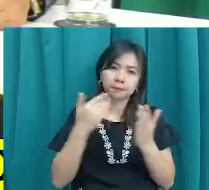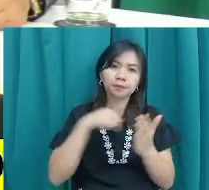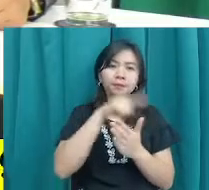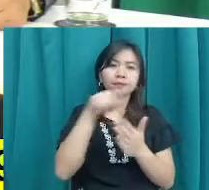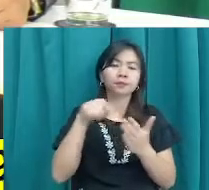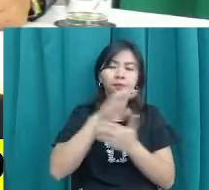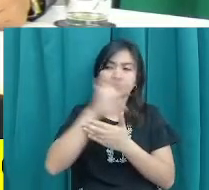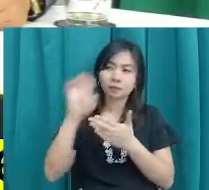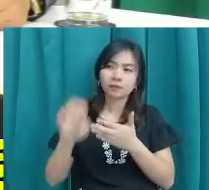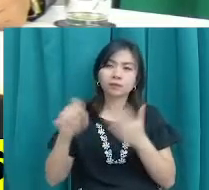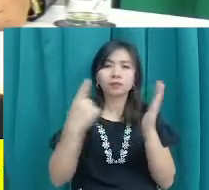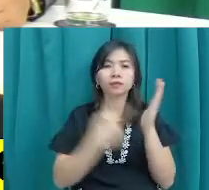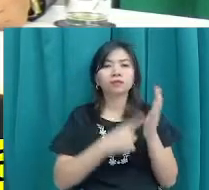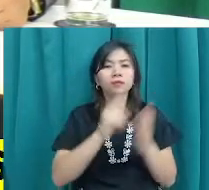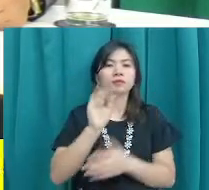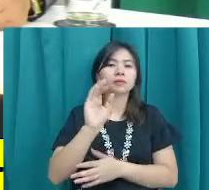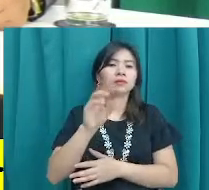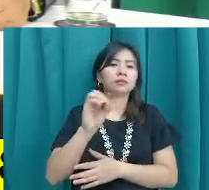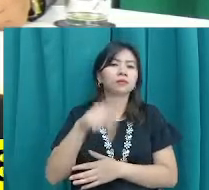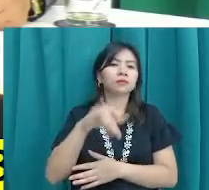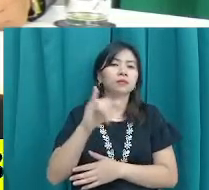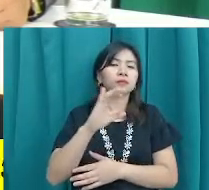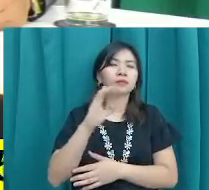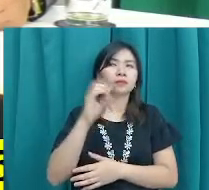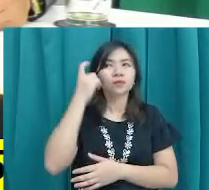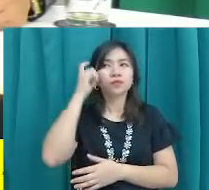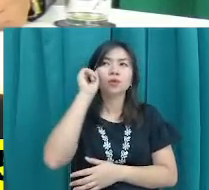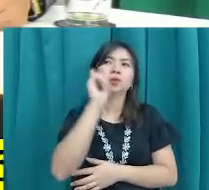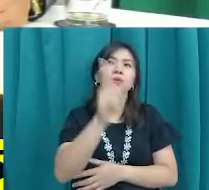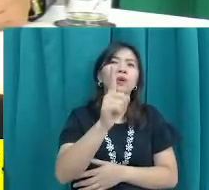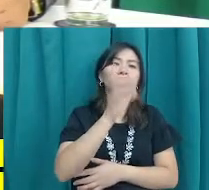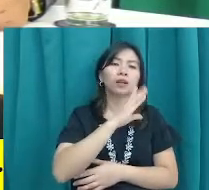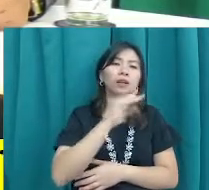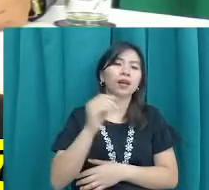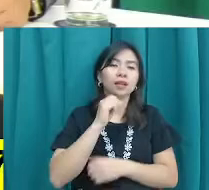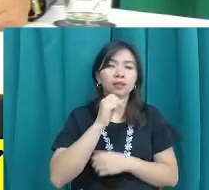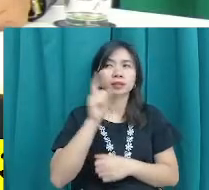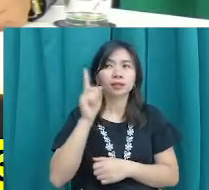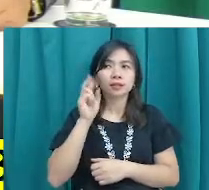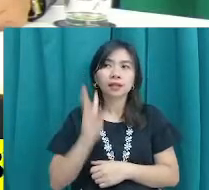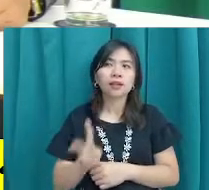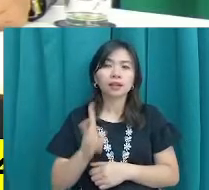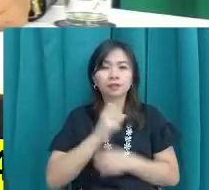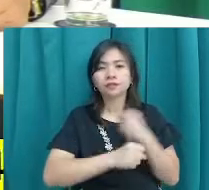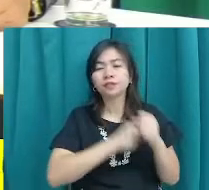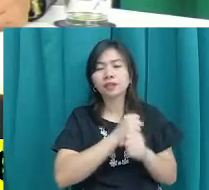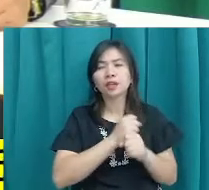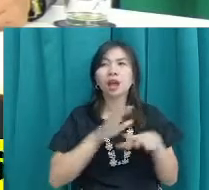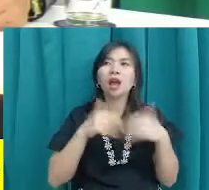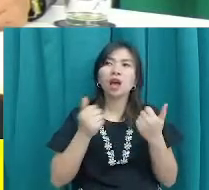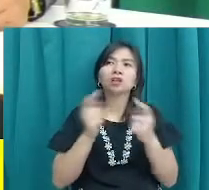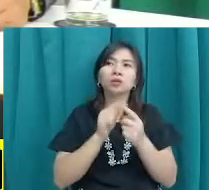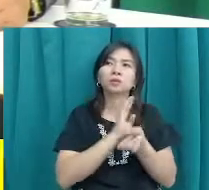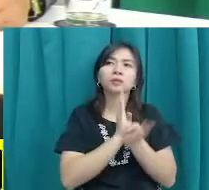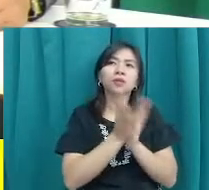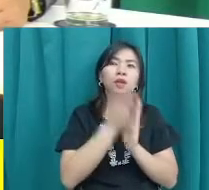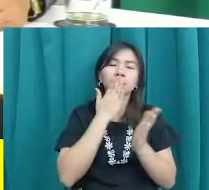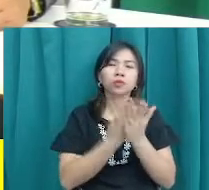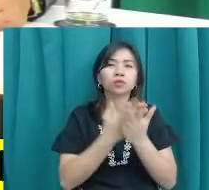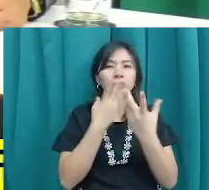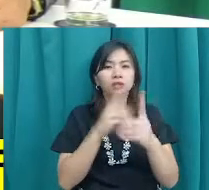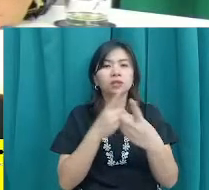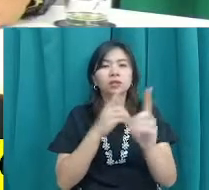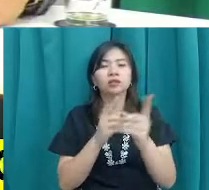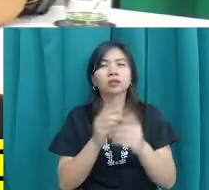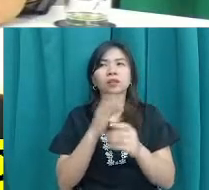sa tinabi 1.5 years na pinag-usapan natin how to be a good disciple. Lagi namin kayong, marayas